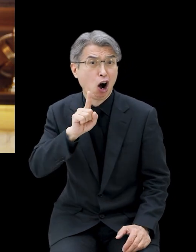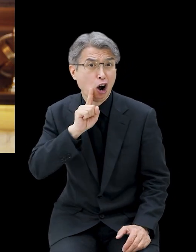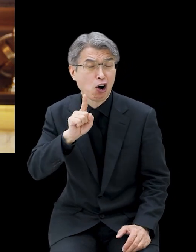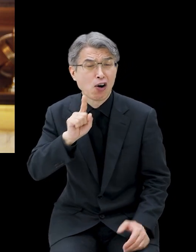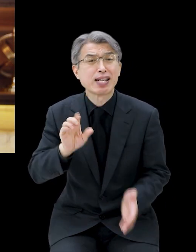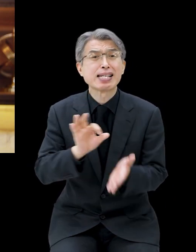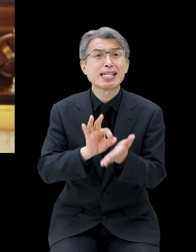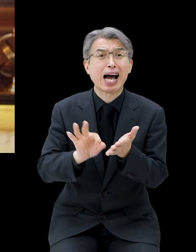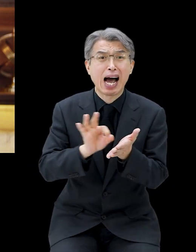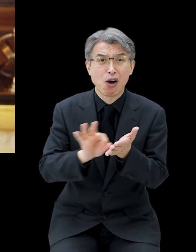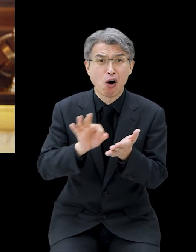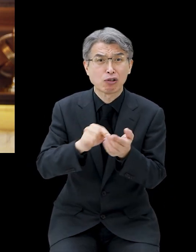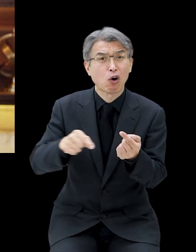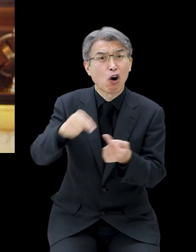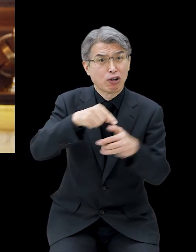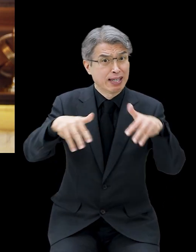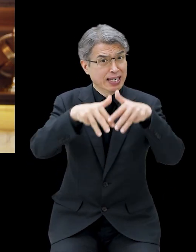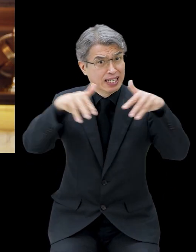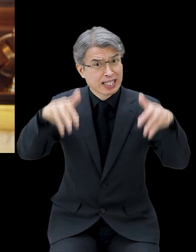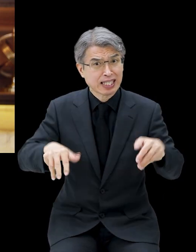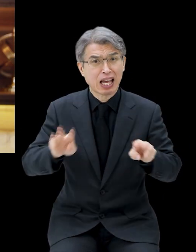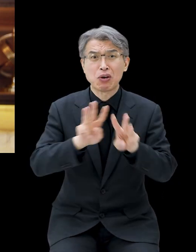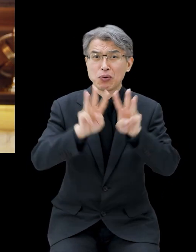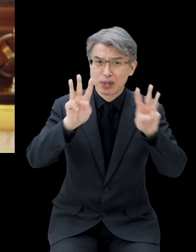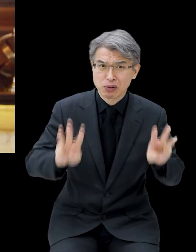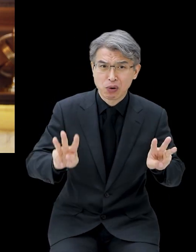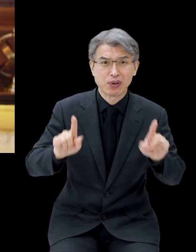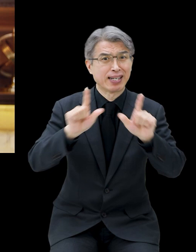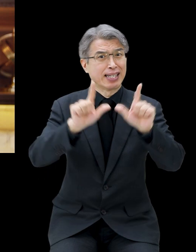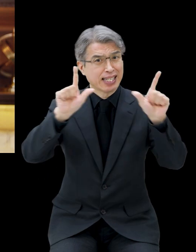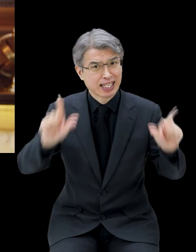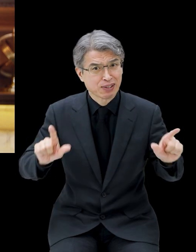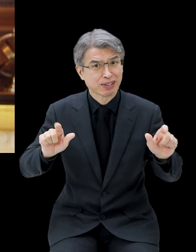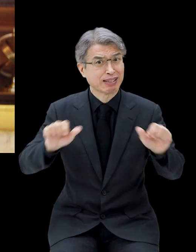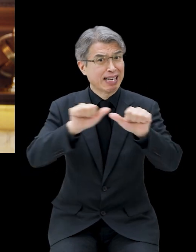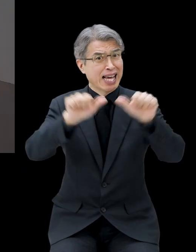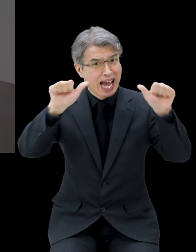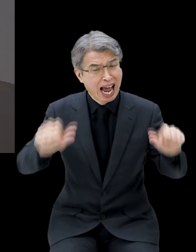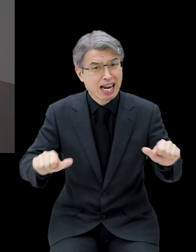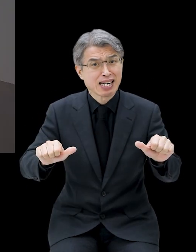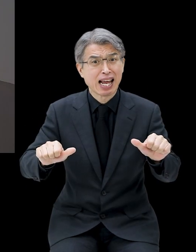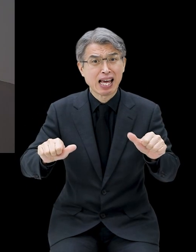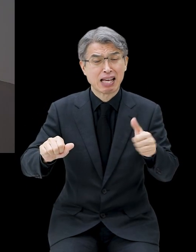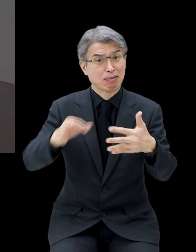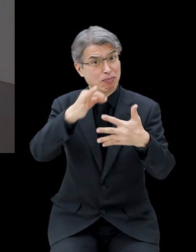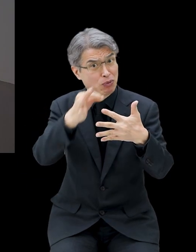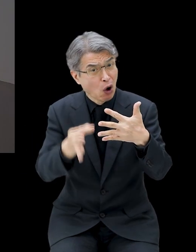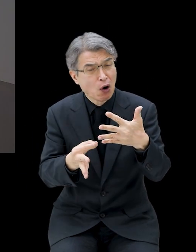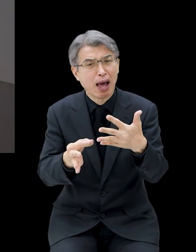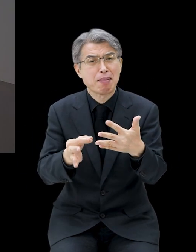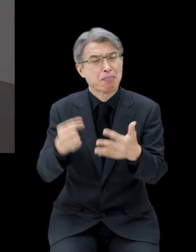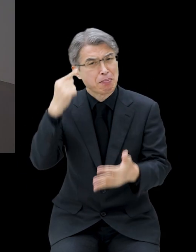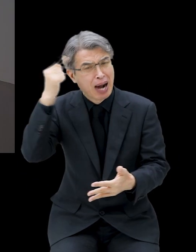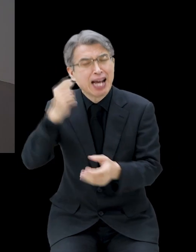운영체제는 윈도우즈, 리눅스, 안드로이드에서 프로그램을 개발해 왔습니다.